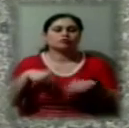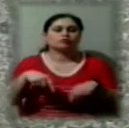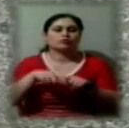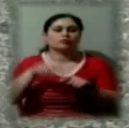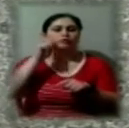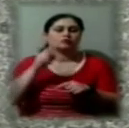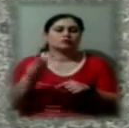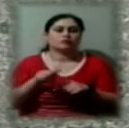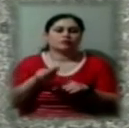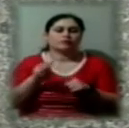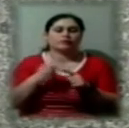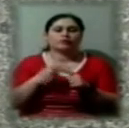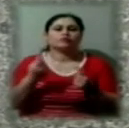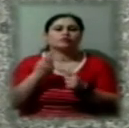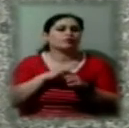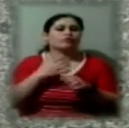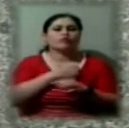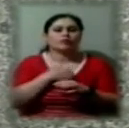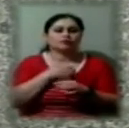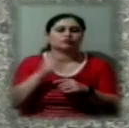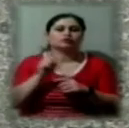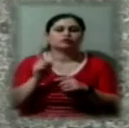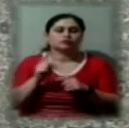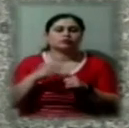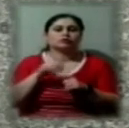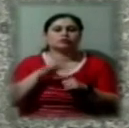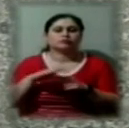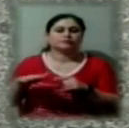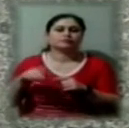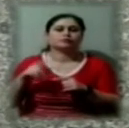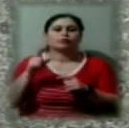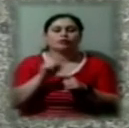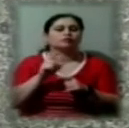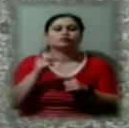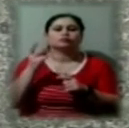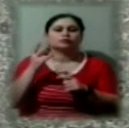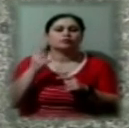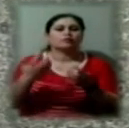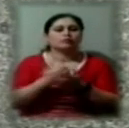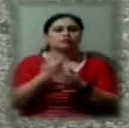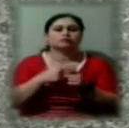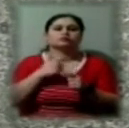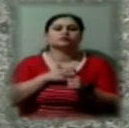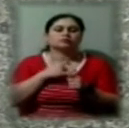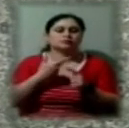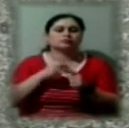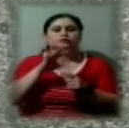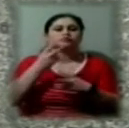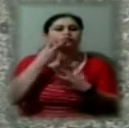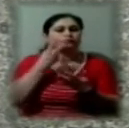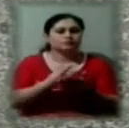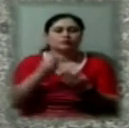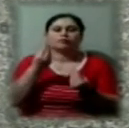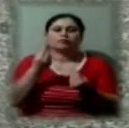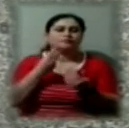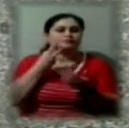Дуже, звичайно, важливо, що діти, скажімо так, щось віднаходять себе. От, наприклад, вони там побачили гроші, побачили